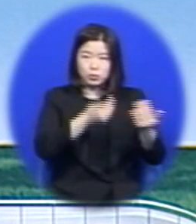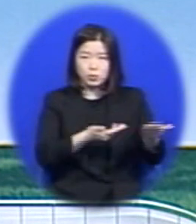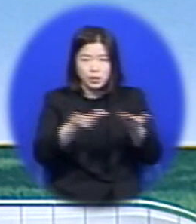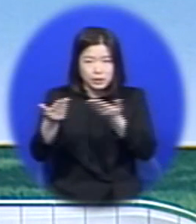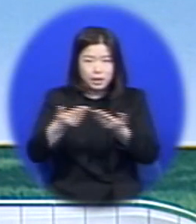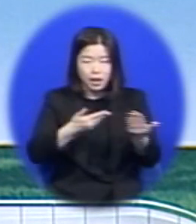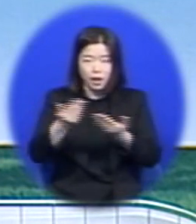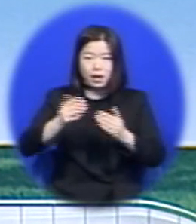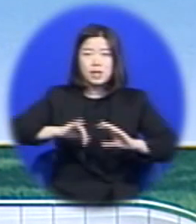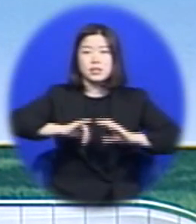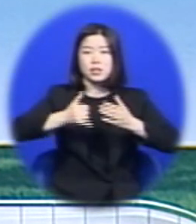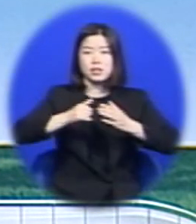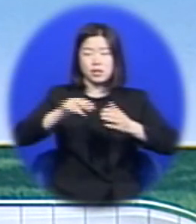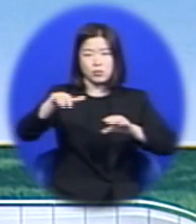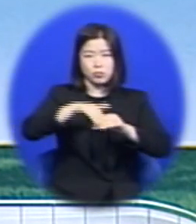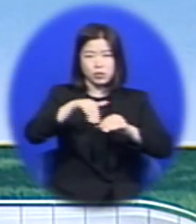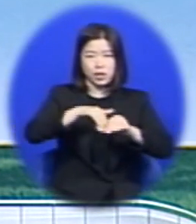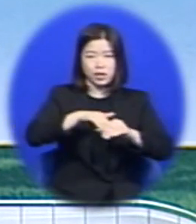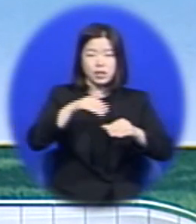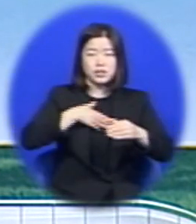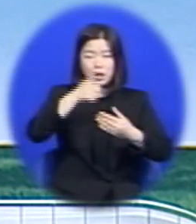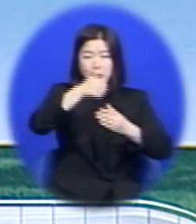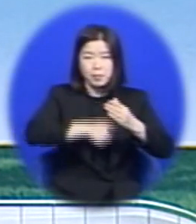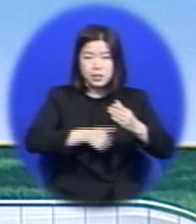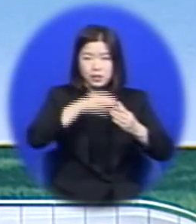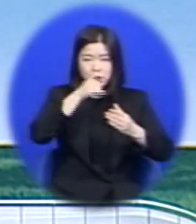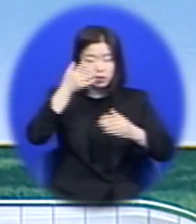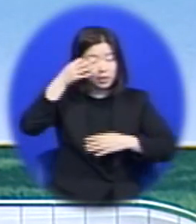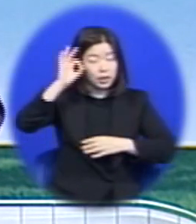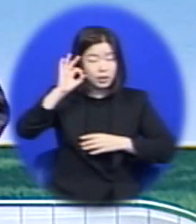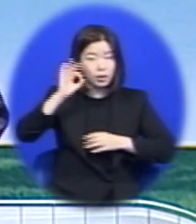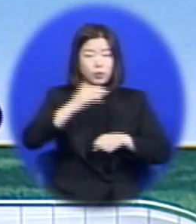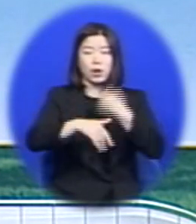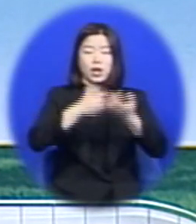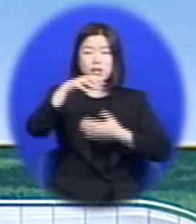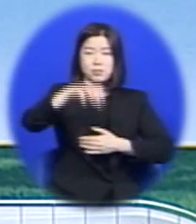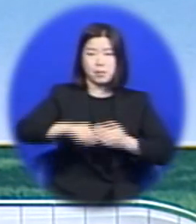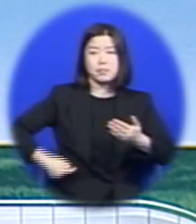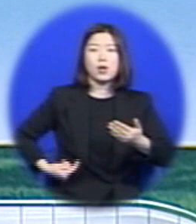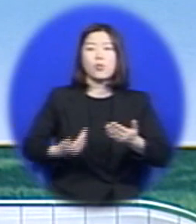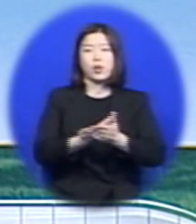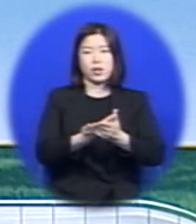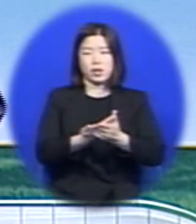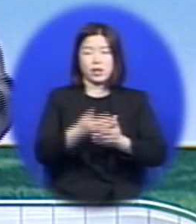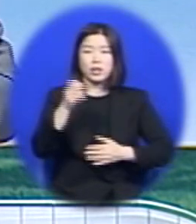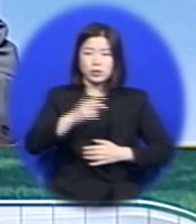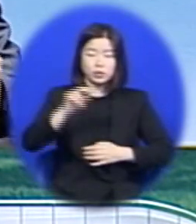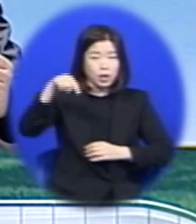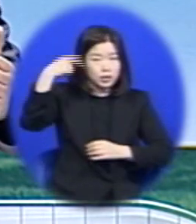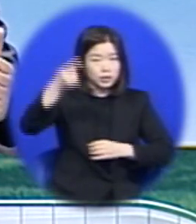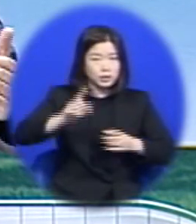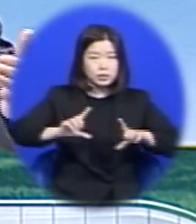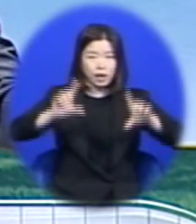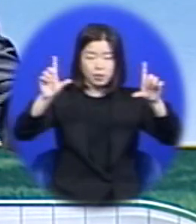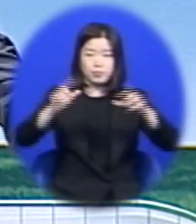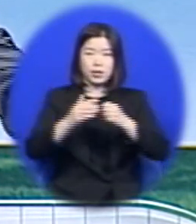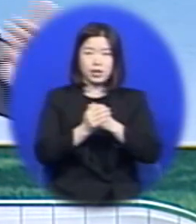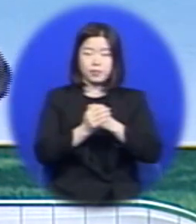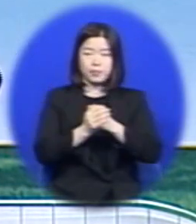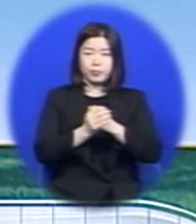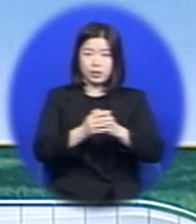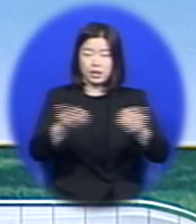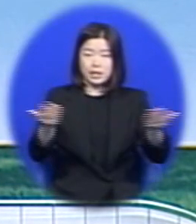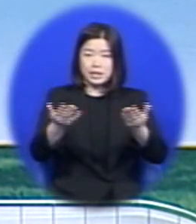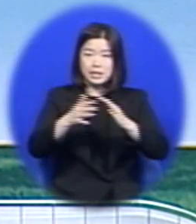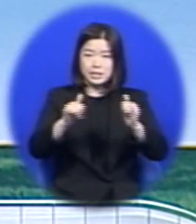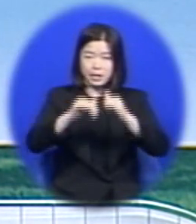문화에 자기가 빠져 있는 것에 대해서 깨닫고 하나님 앞에 회개했습니다. 그리고 그 다음날 직원들을